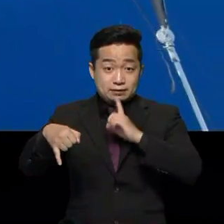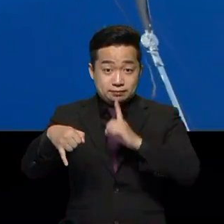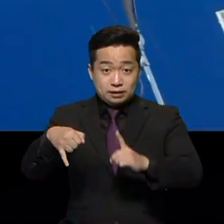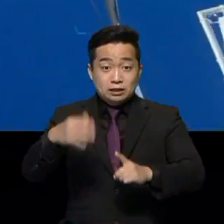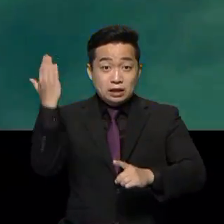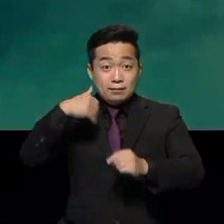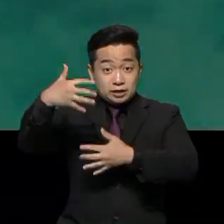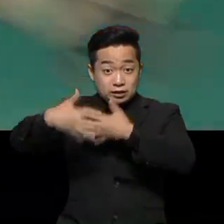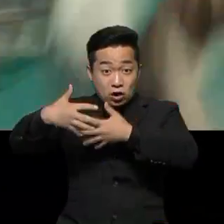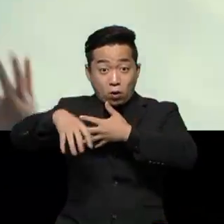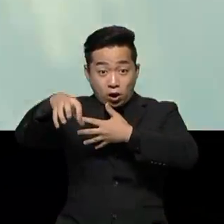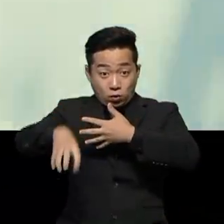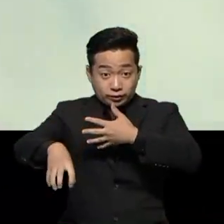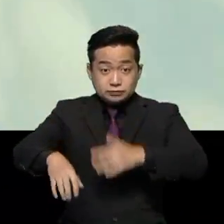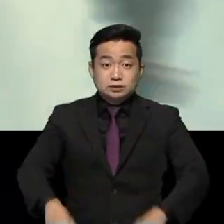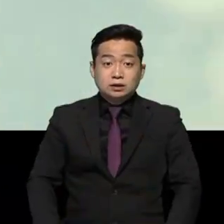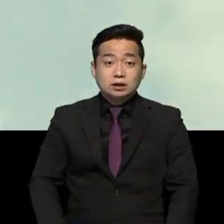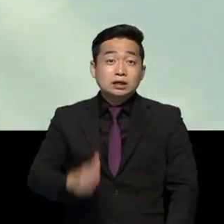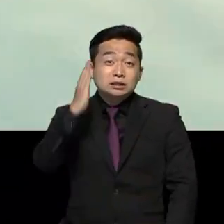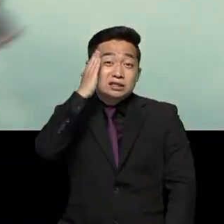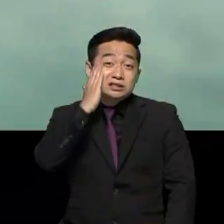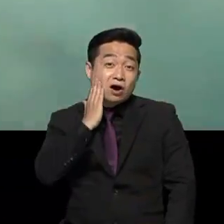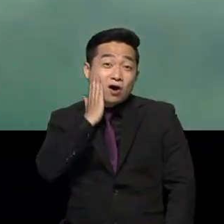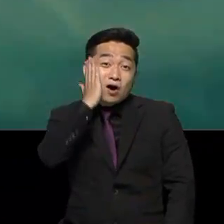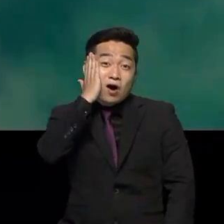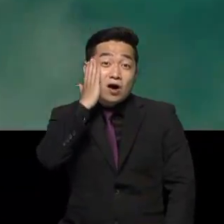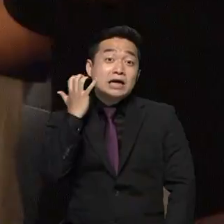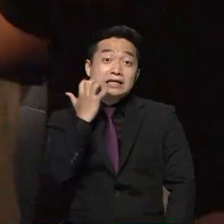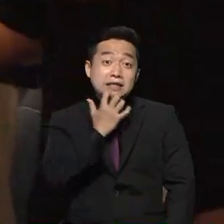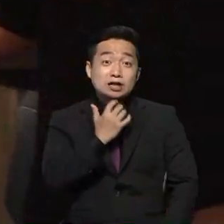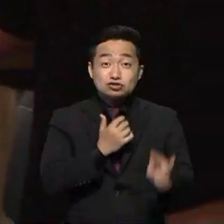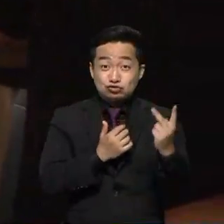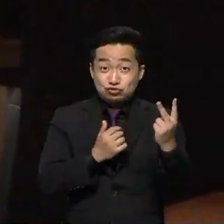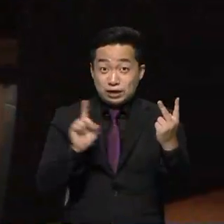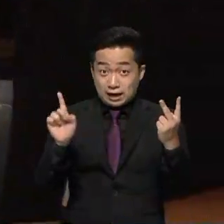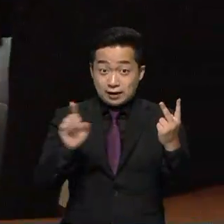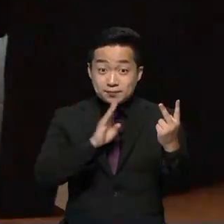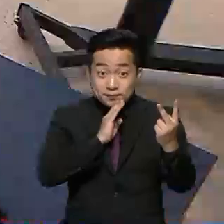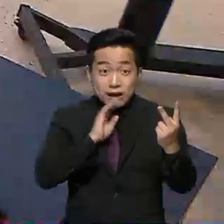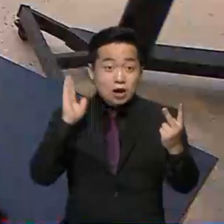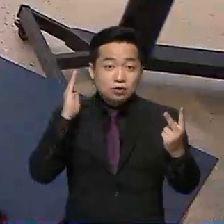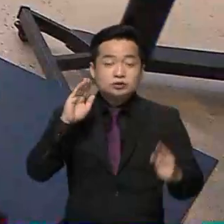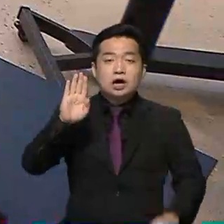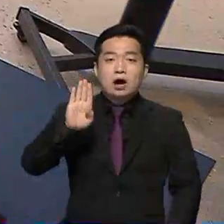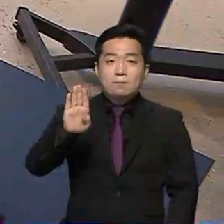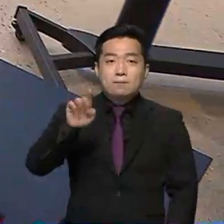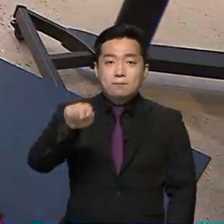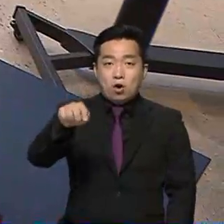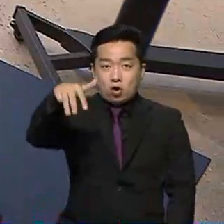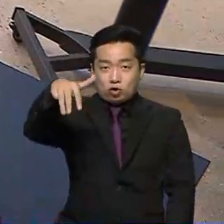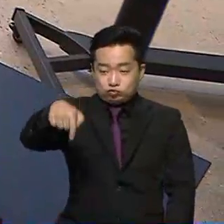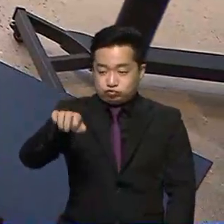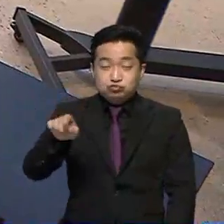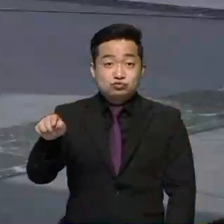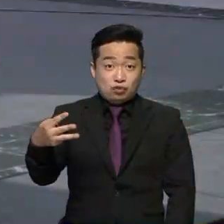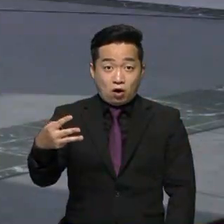영화 촬영 현장에서 청색 또는 녹색 스크린을 활용해왔지만 최근에는 버추얼 스튜디오 촬영이 빠르게 늘고